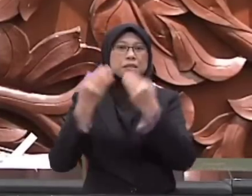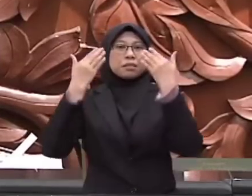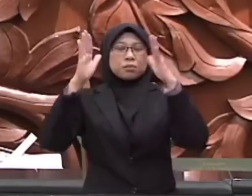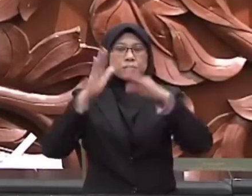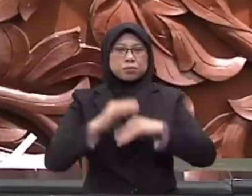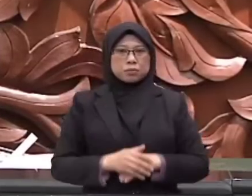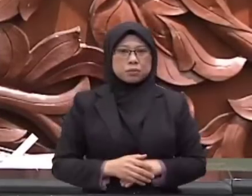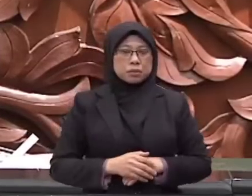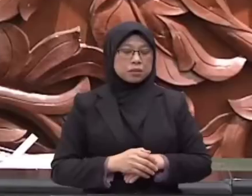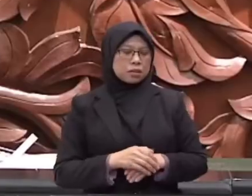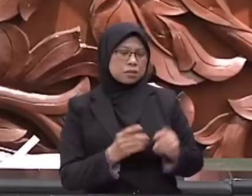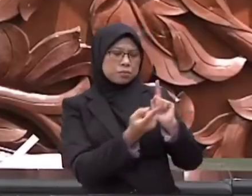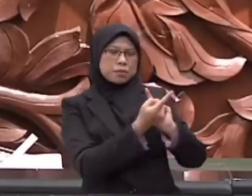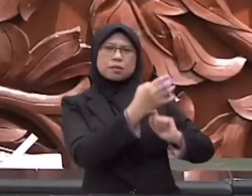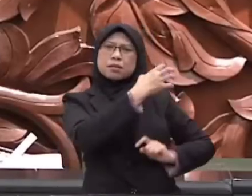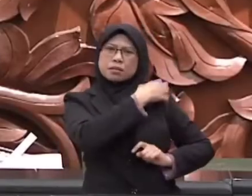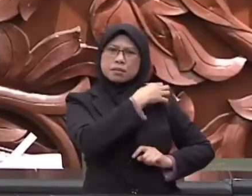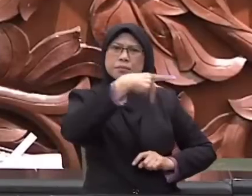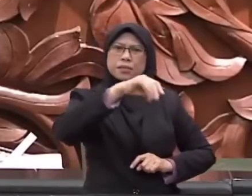PAC,